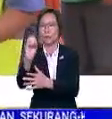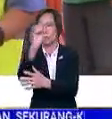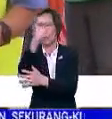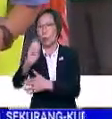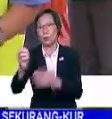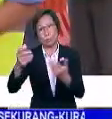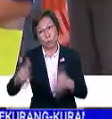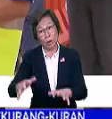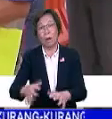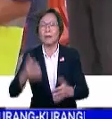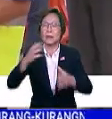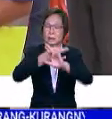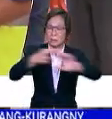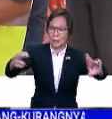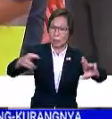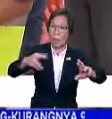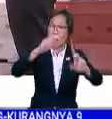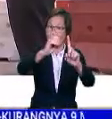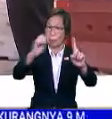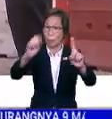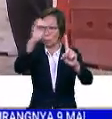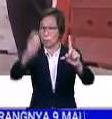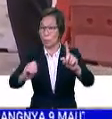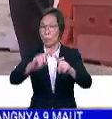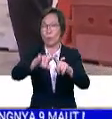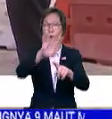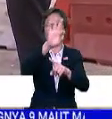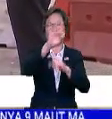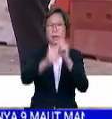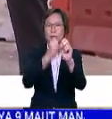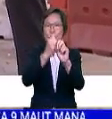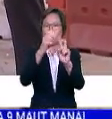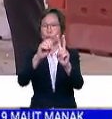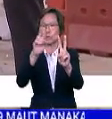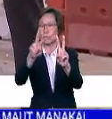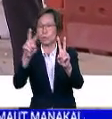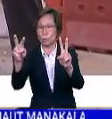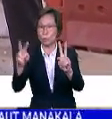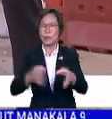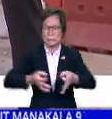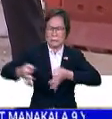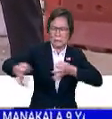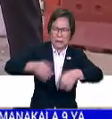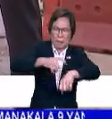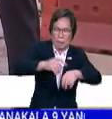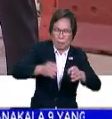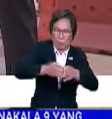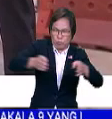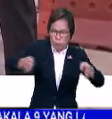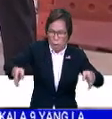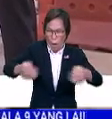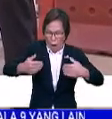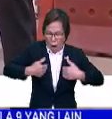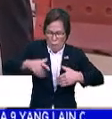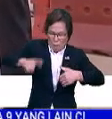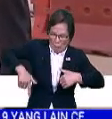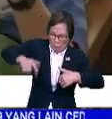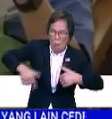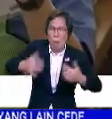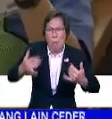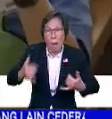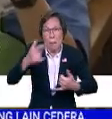69.60% dan ia dijangka siap sepenuhnya pada September 2022. Jelasnya, tempoh projek ini menghadapi